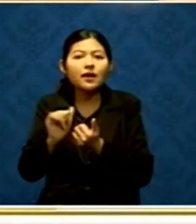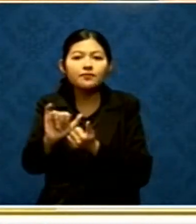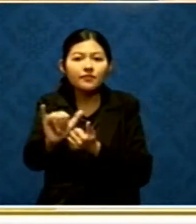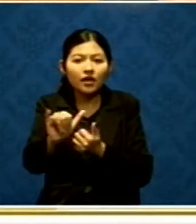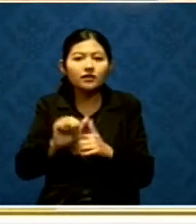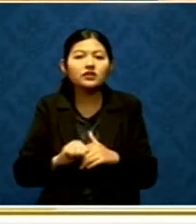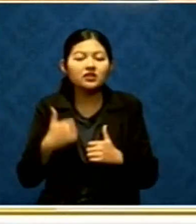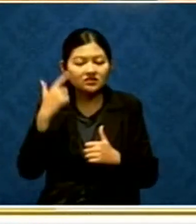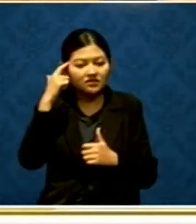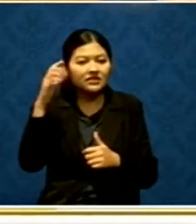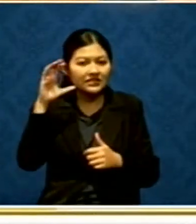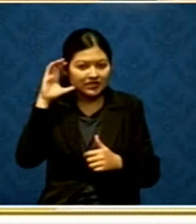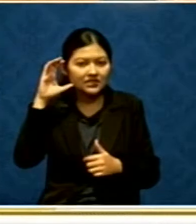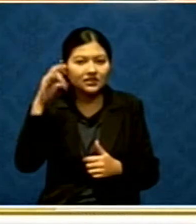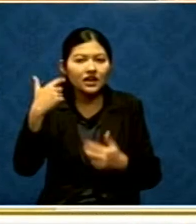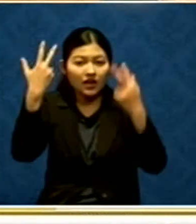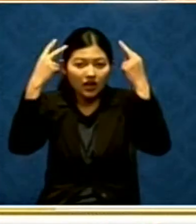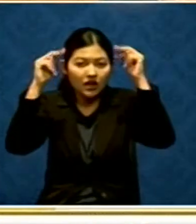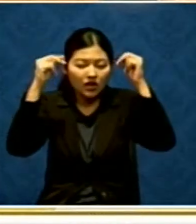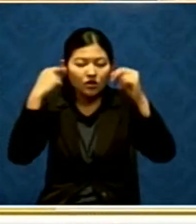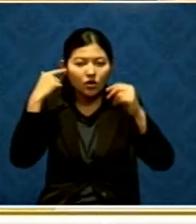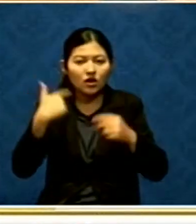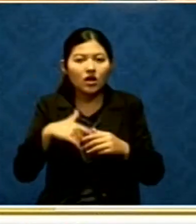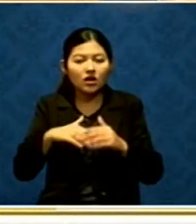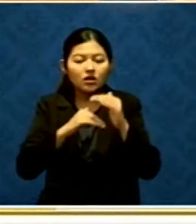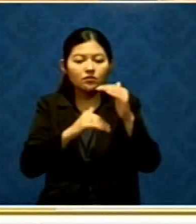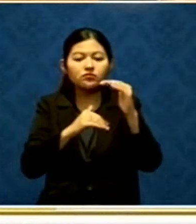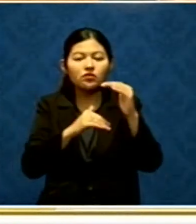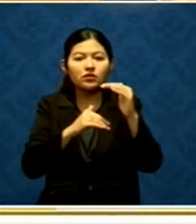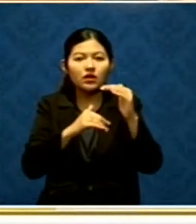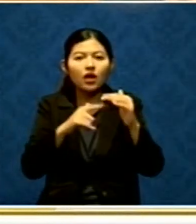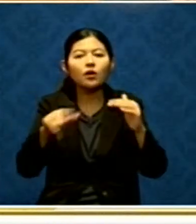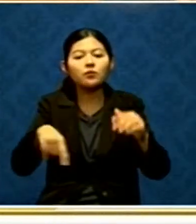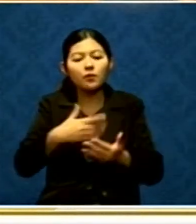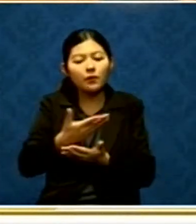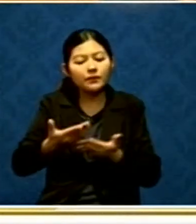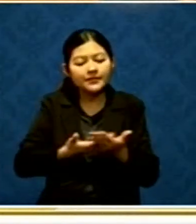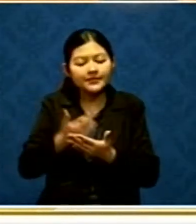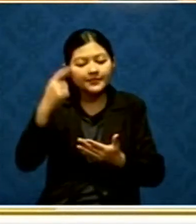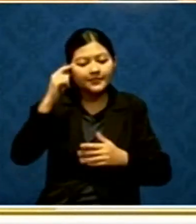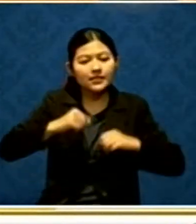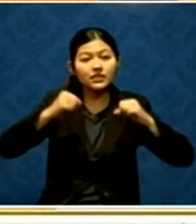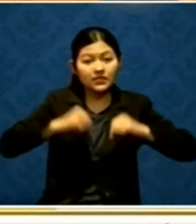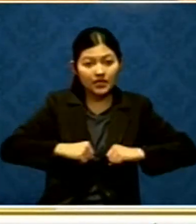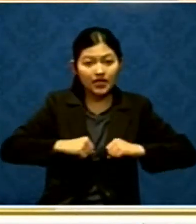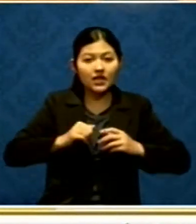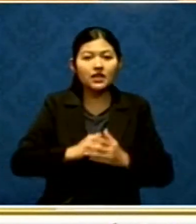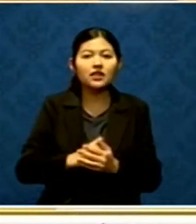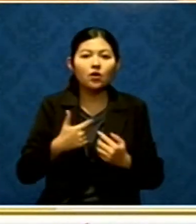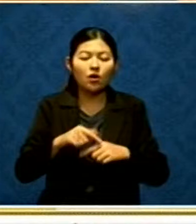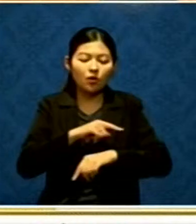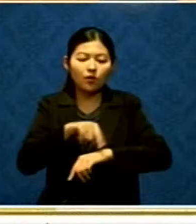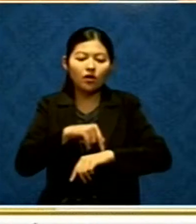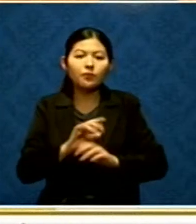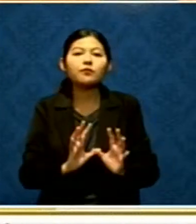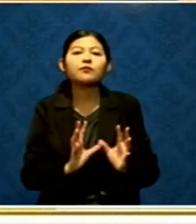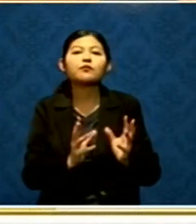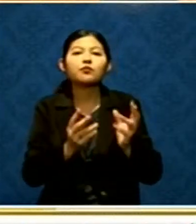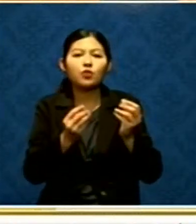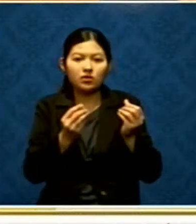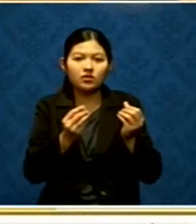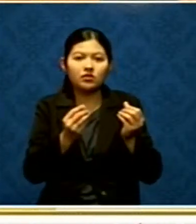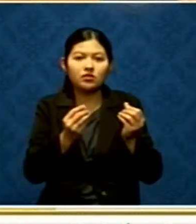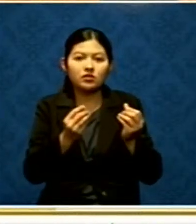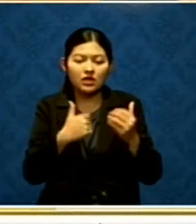ก็เชื่อว่าท่านนายกยังไม่บอกก็อยู่ในกรอบเวลาที่ท่านจะมีเวลาพิจารณาตัดสินใจได้ถ้าเวลามันหมดท่านคงมีถ้